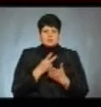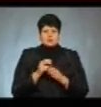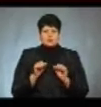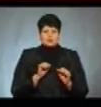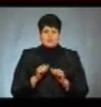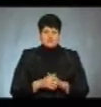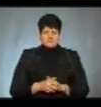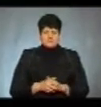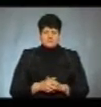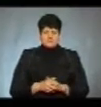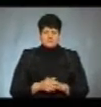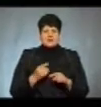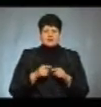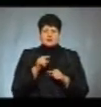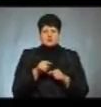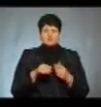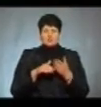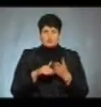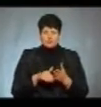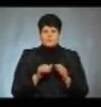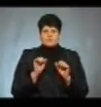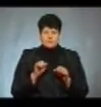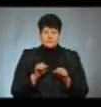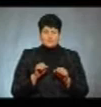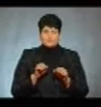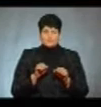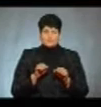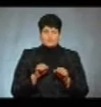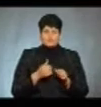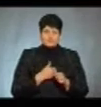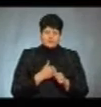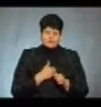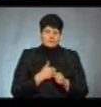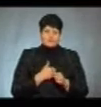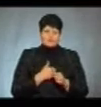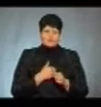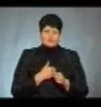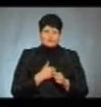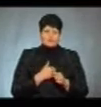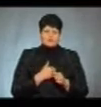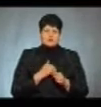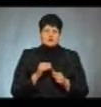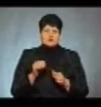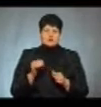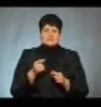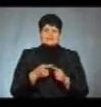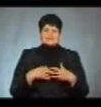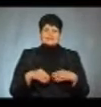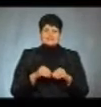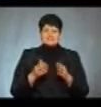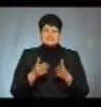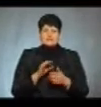урядом? На цю допомогу претендують, і я думаю, і вже претендують, і будуть претендувати ці сім'ї, в